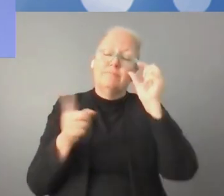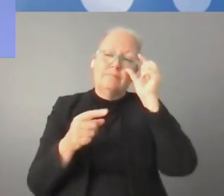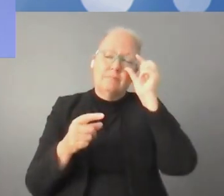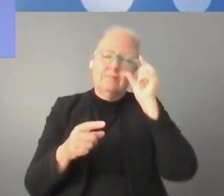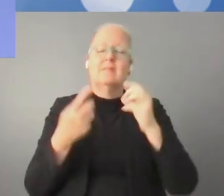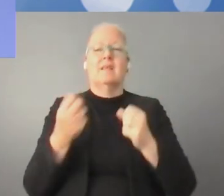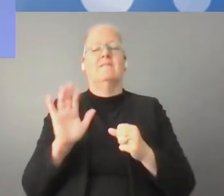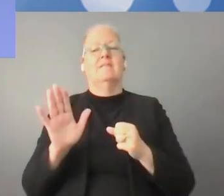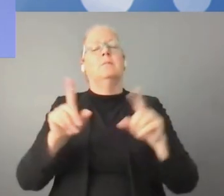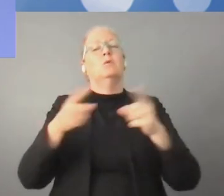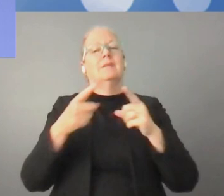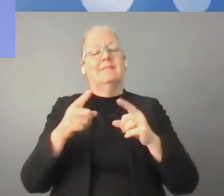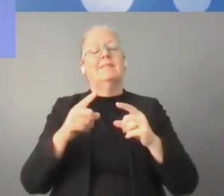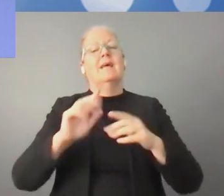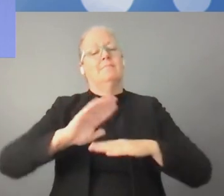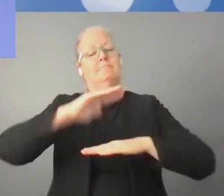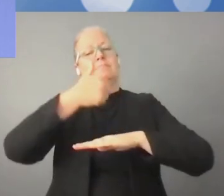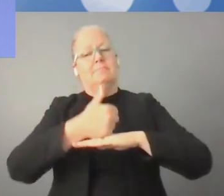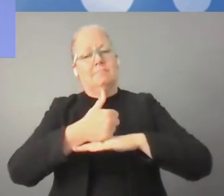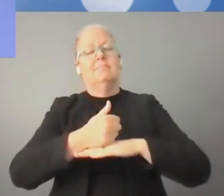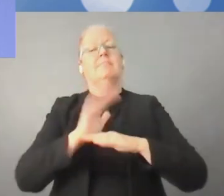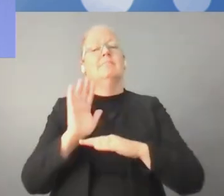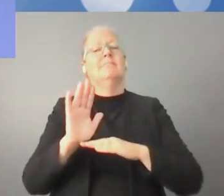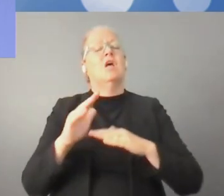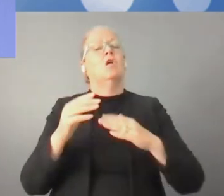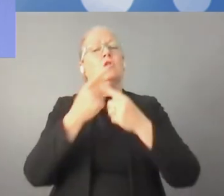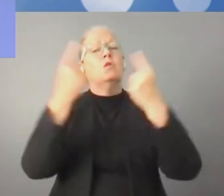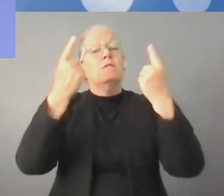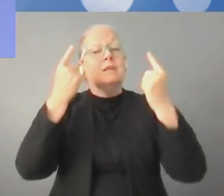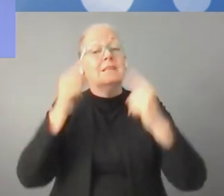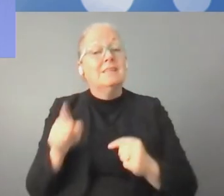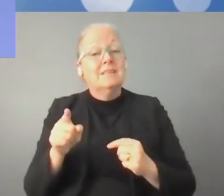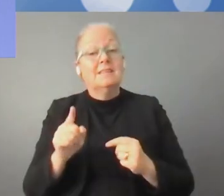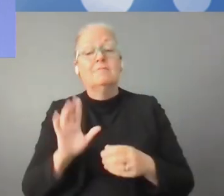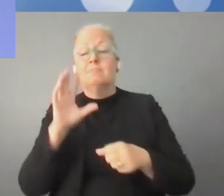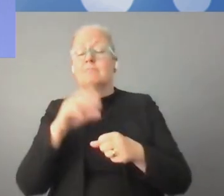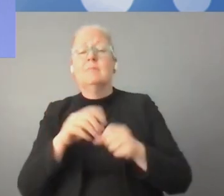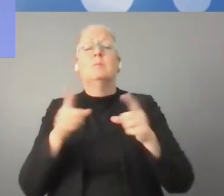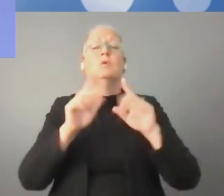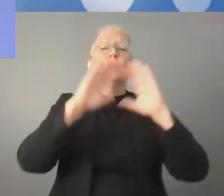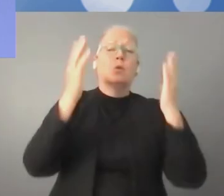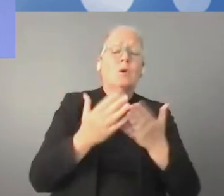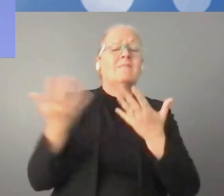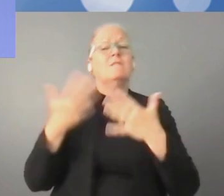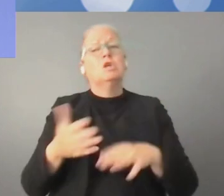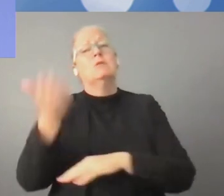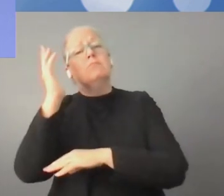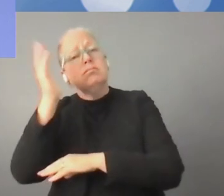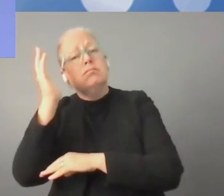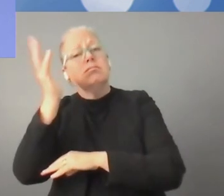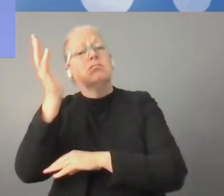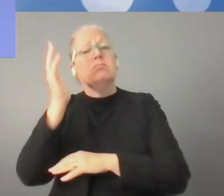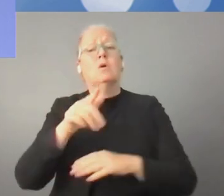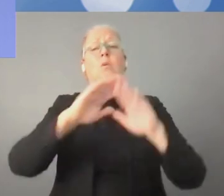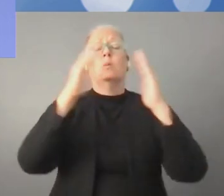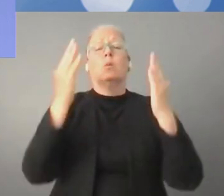конкурсе пианистов в мире, а именно на международном конкурсе пианистов имени Фредерика Шопена. Он выступал в Европе, Азии,